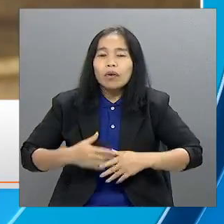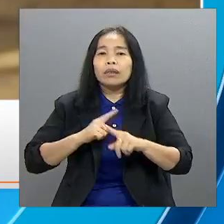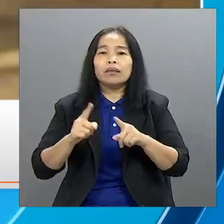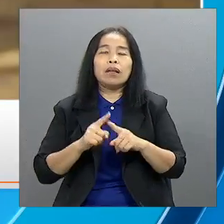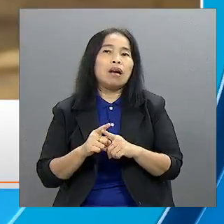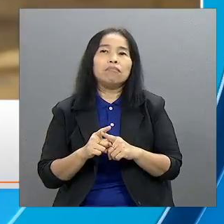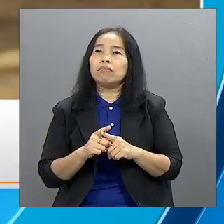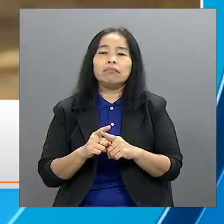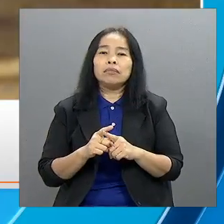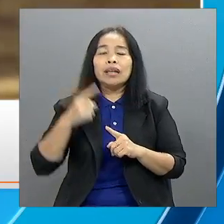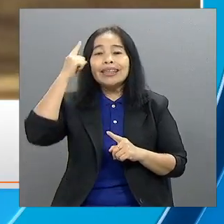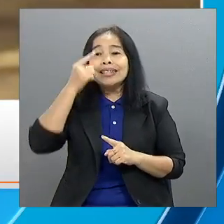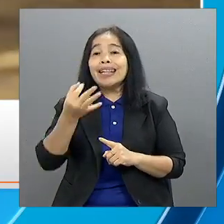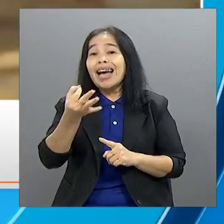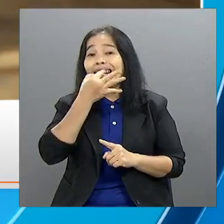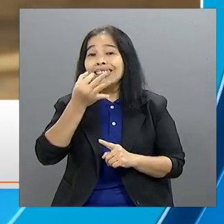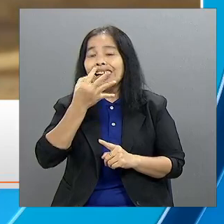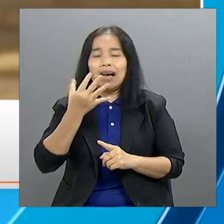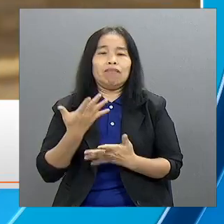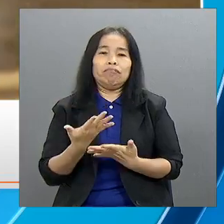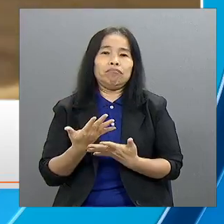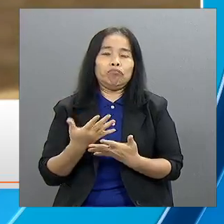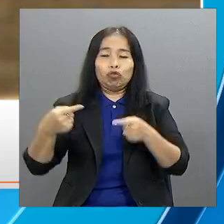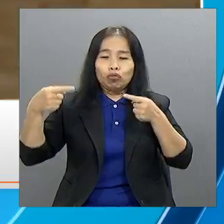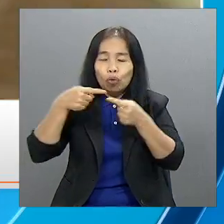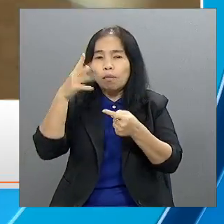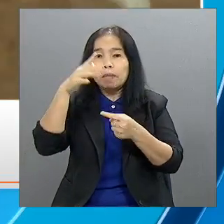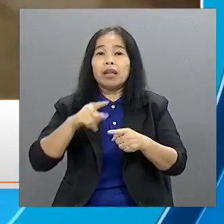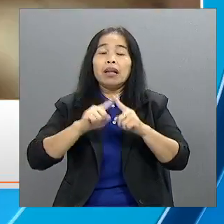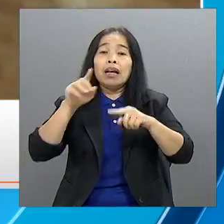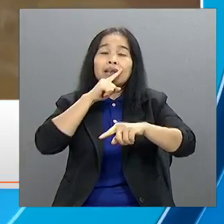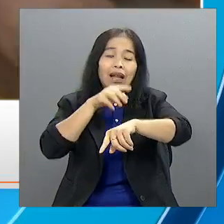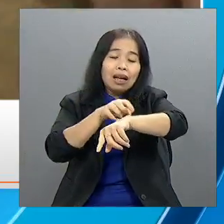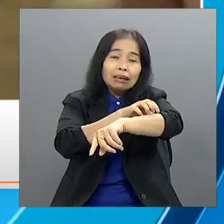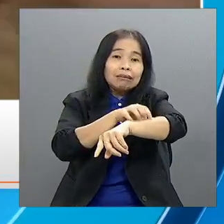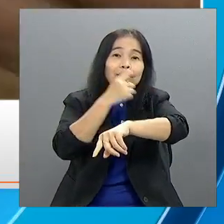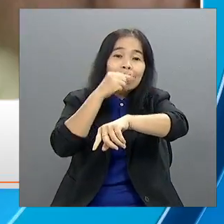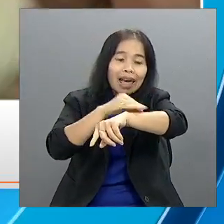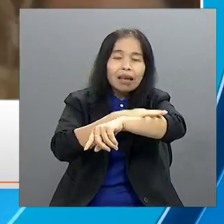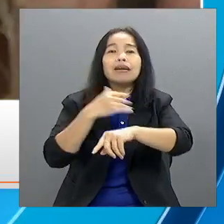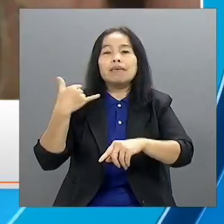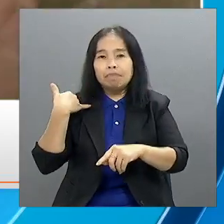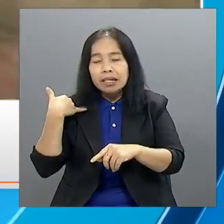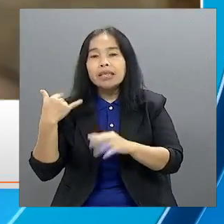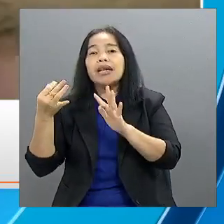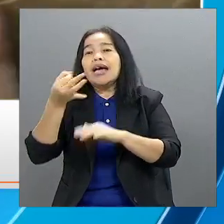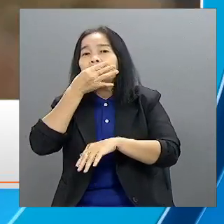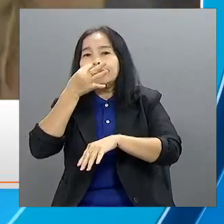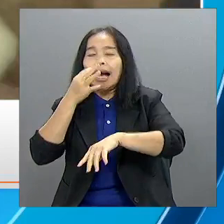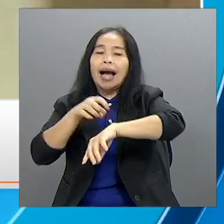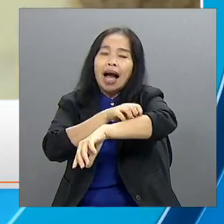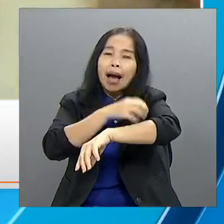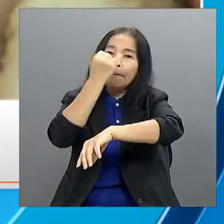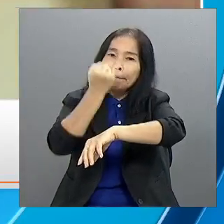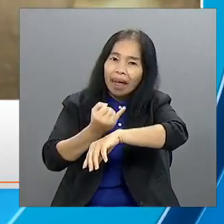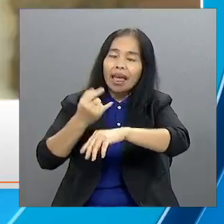ก้แต่ว่าเราจะพยอพยุงอาการจนพวกสารพิษตรงนั้นค่อยๆสลายไปจนกลับมาสู่เป็นภาวะปกติครับ ครับ